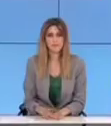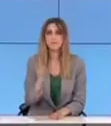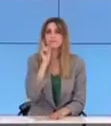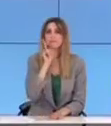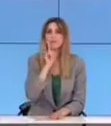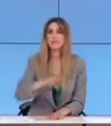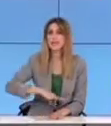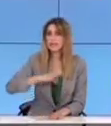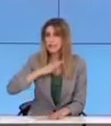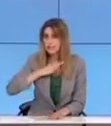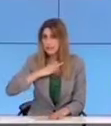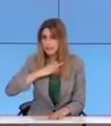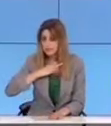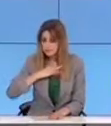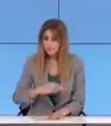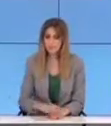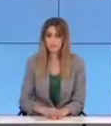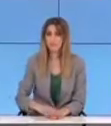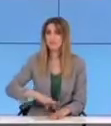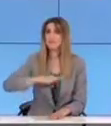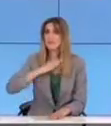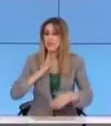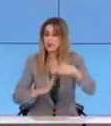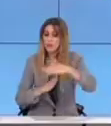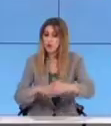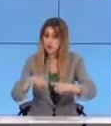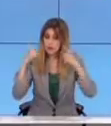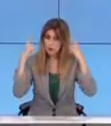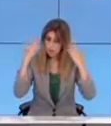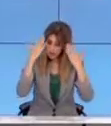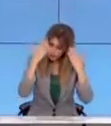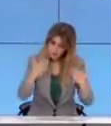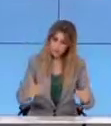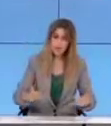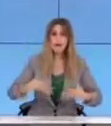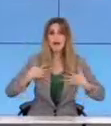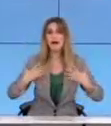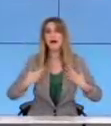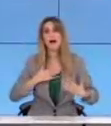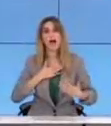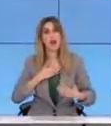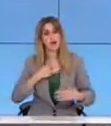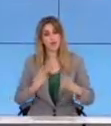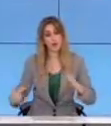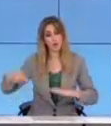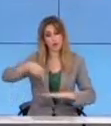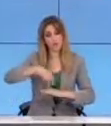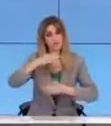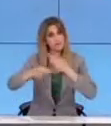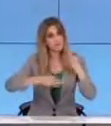να βρίσκομαι ξανά μαζί σας και θέλω να ξεκινήσω από αυτό λέγοντας ότι για μένα είναι πάντοτε